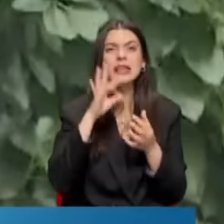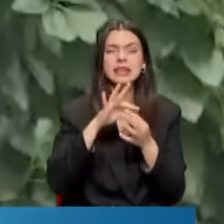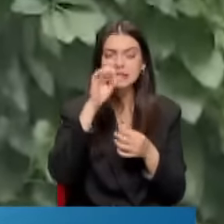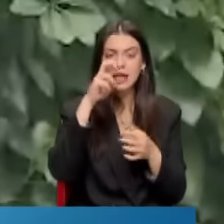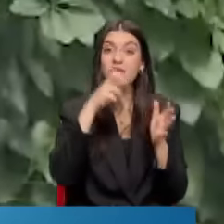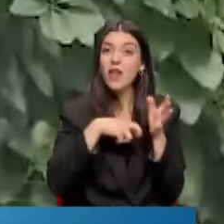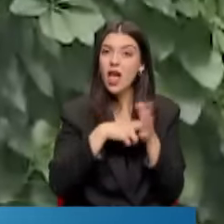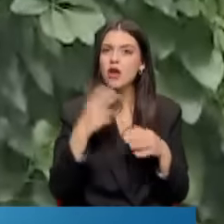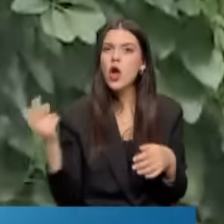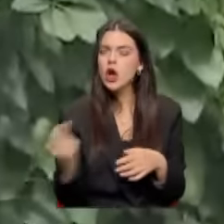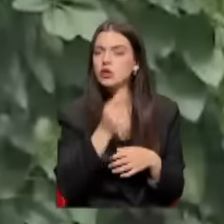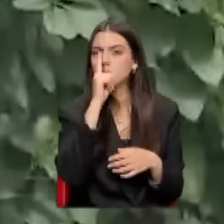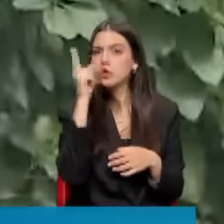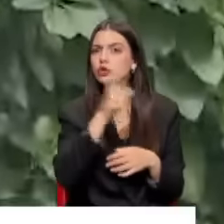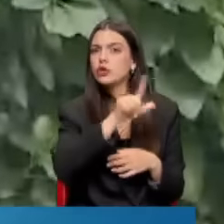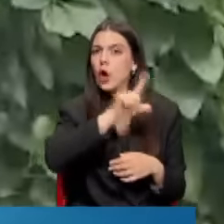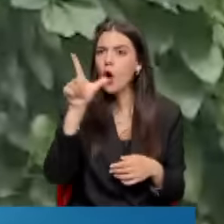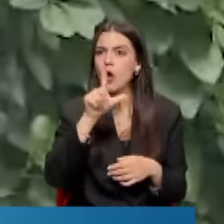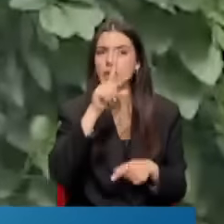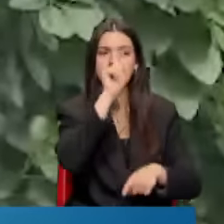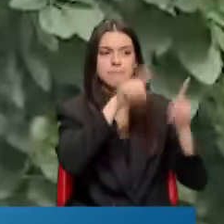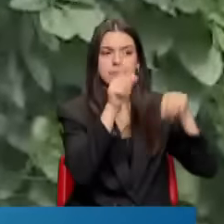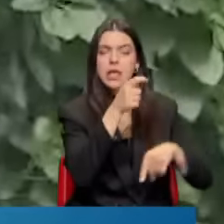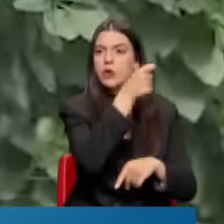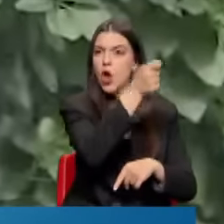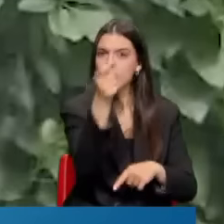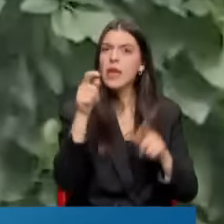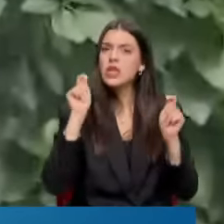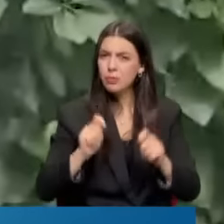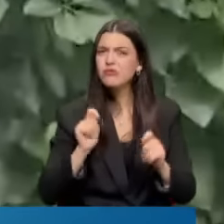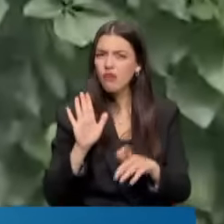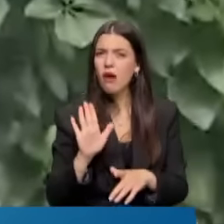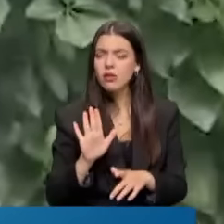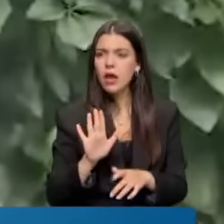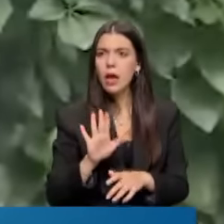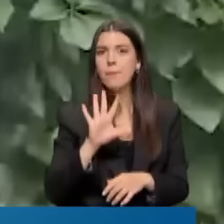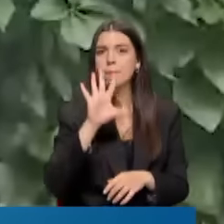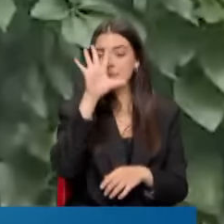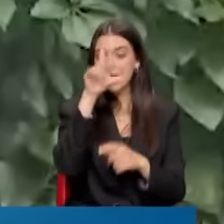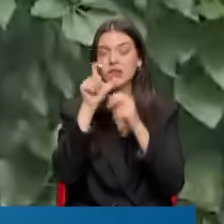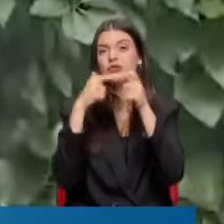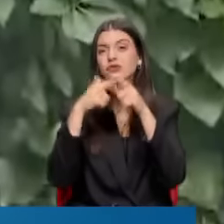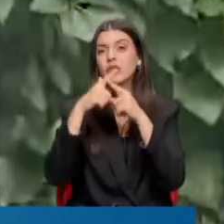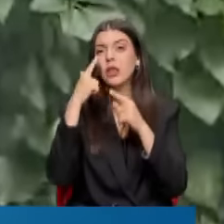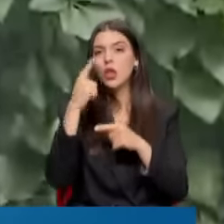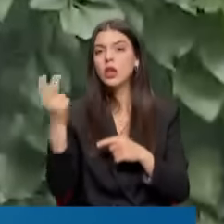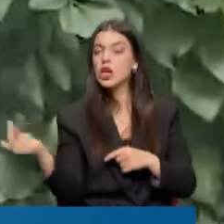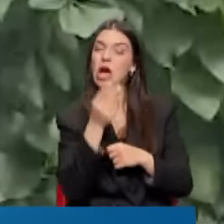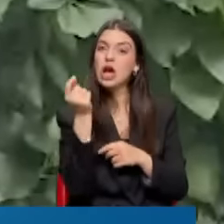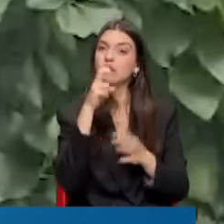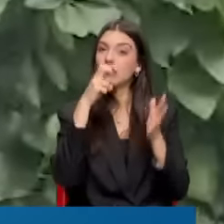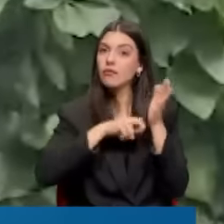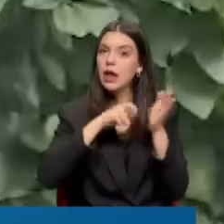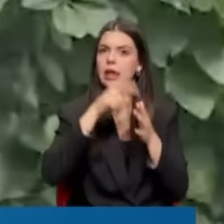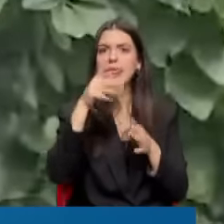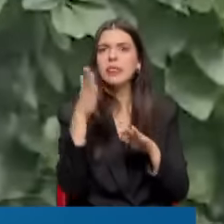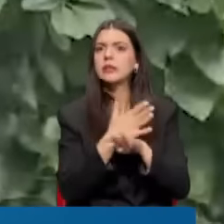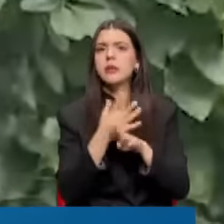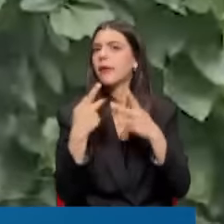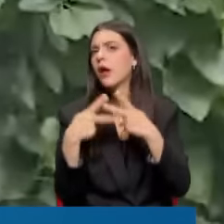vergi kaçırıp % 10'unu birilerine ödeme yapacağına beşli çetenin kaçırdığı vergileri niçin